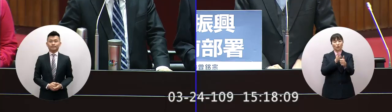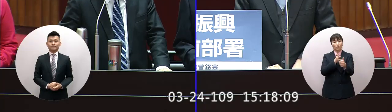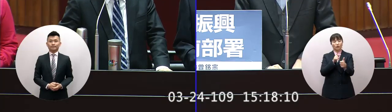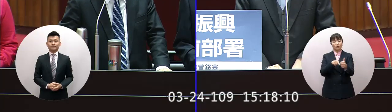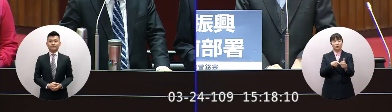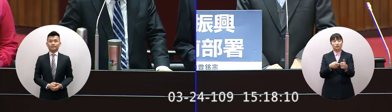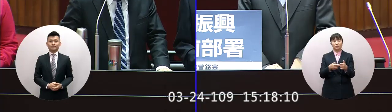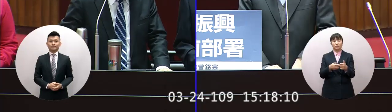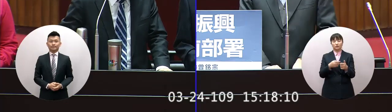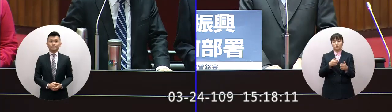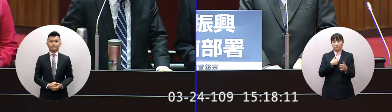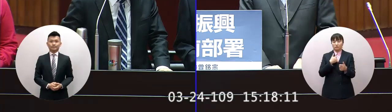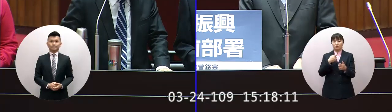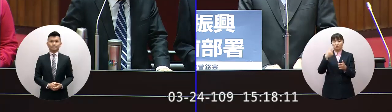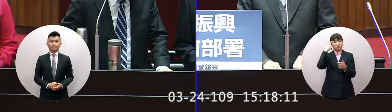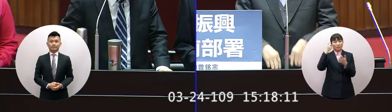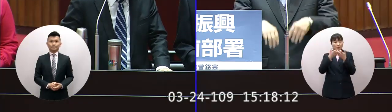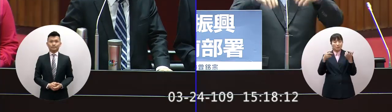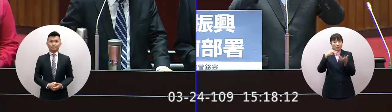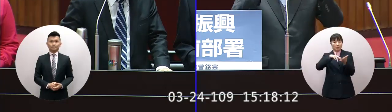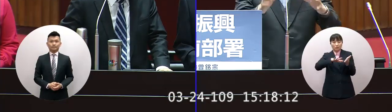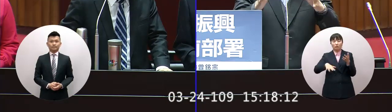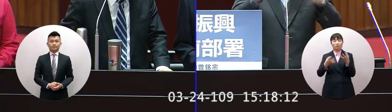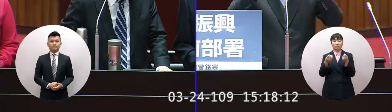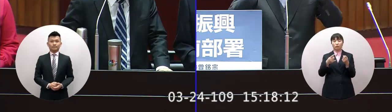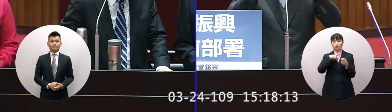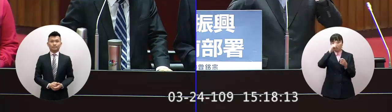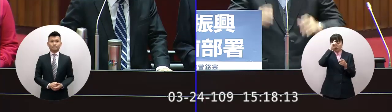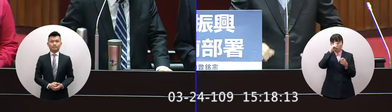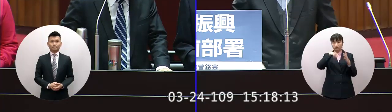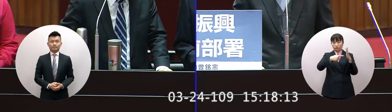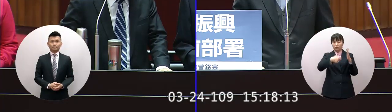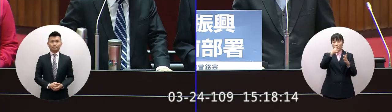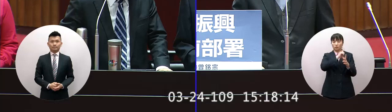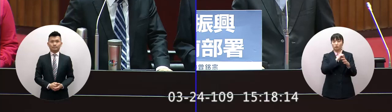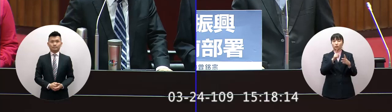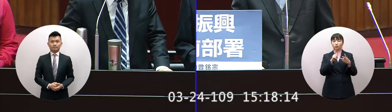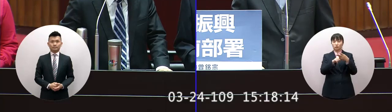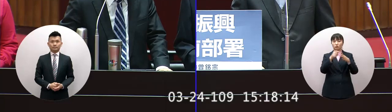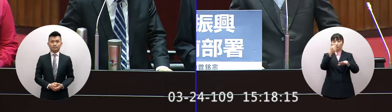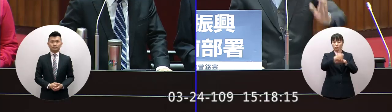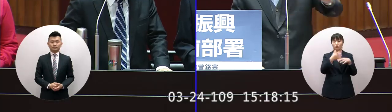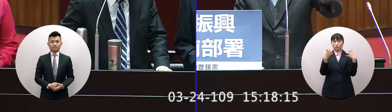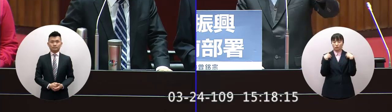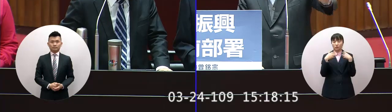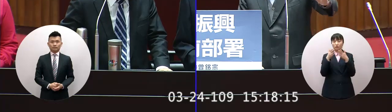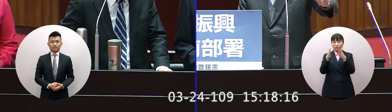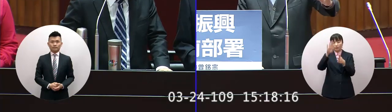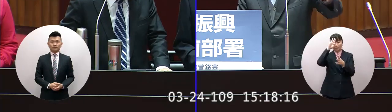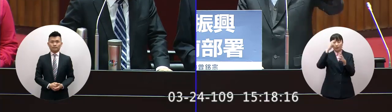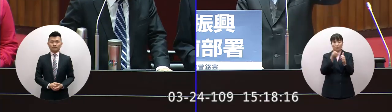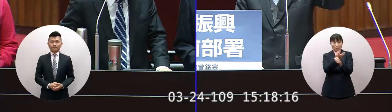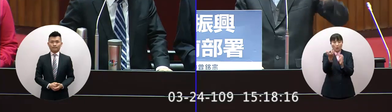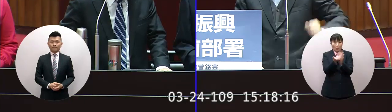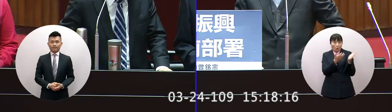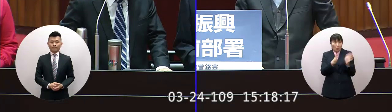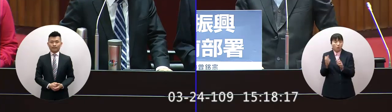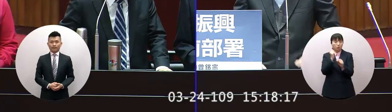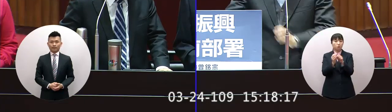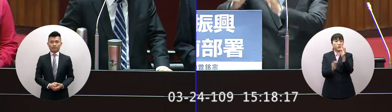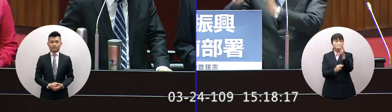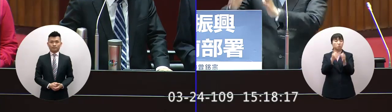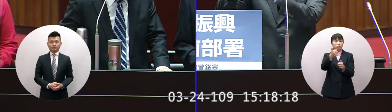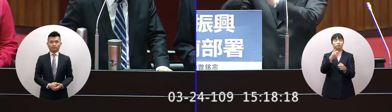啊，我真的没有立场。我们希望院长，尤其您在主政，防疫的部分超前部署做得很